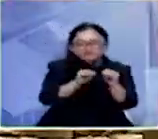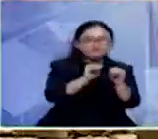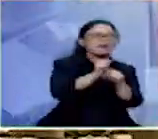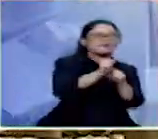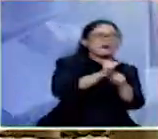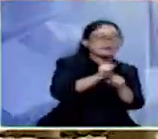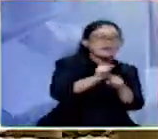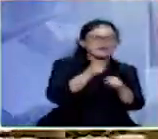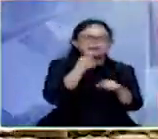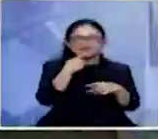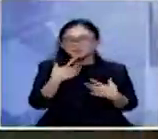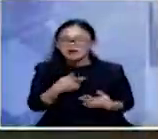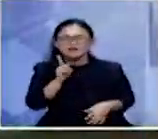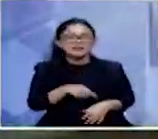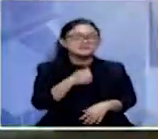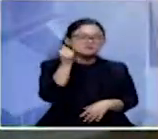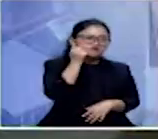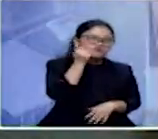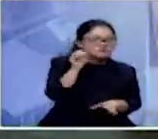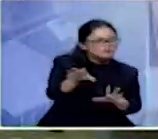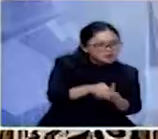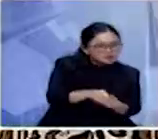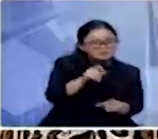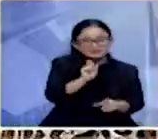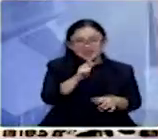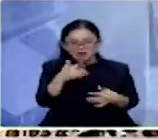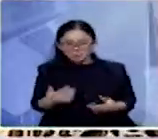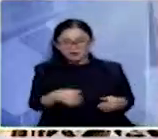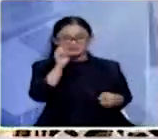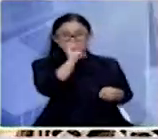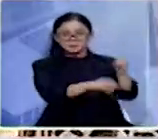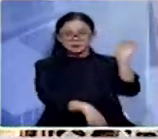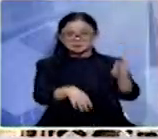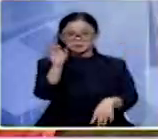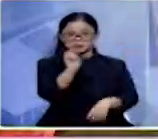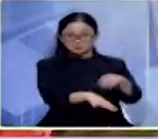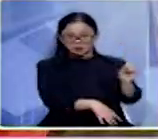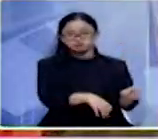Pemberdayaan ini dengan mengikutsertakan ibu-ibu sekitar untuk menyetor sampah rumah tangganya.